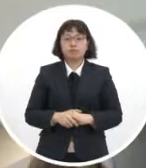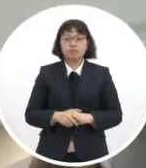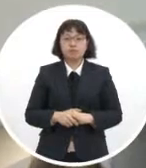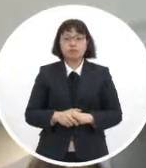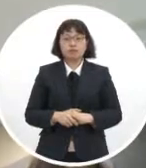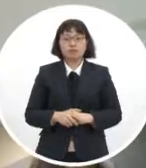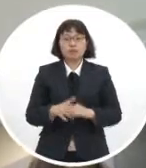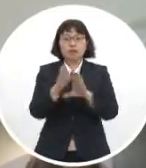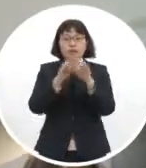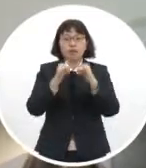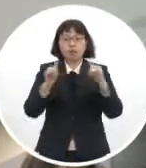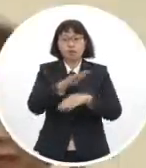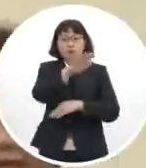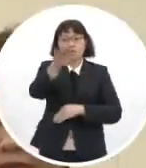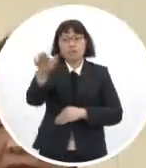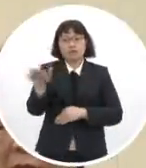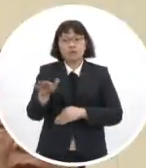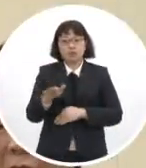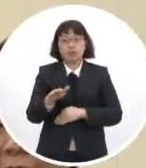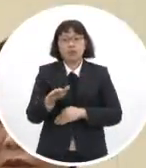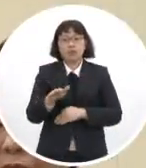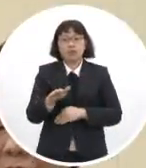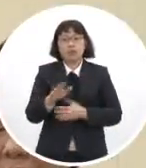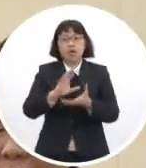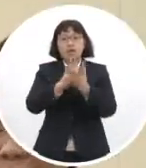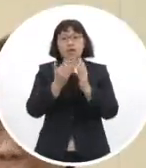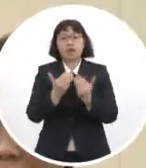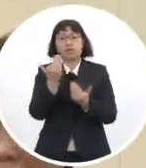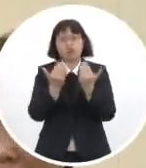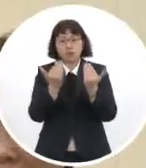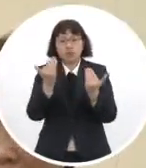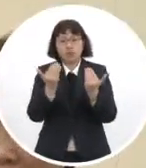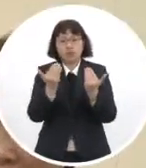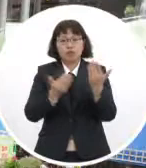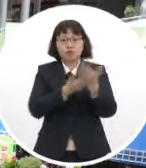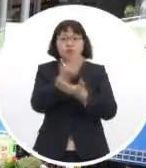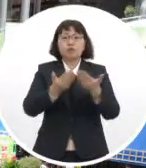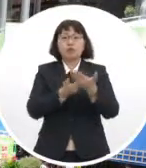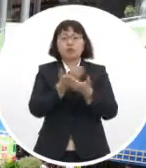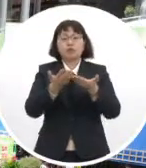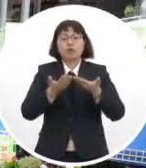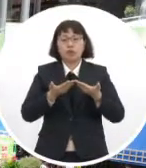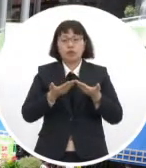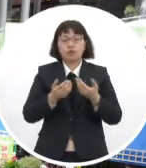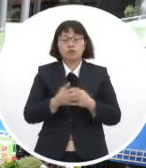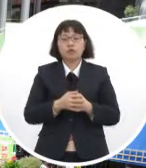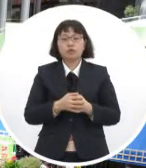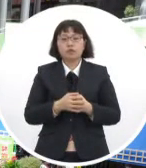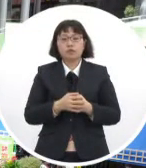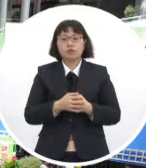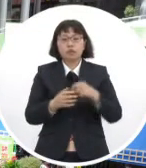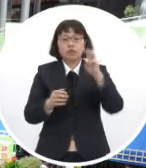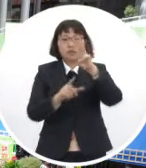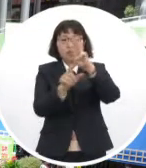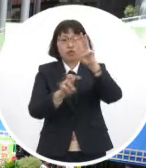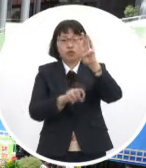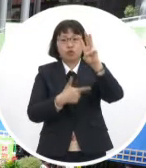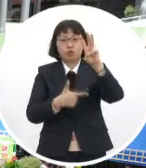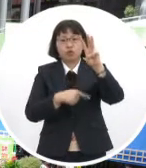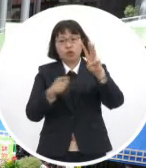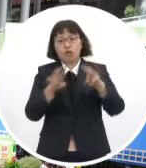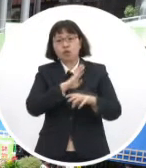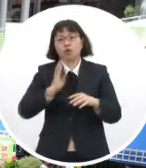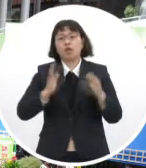また県民の皆さんに気軽に花や緑に触れ合っていただこうと、3月26日から